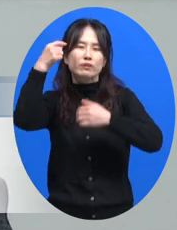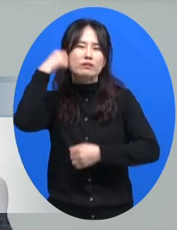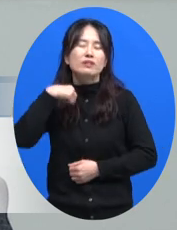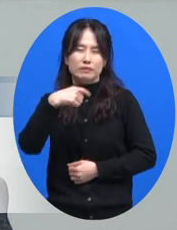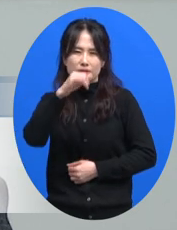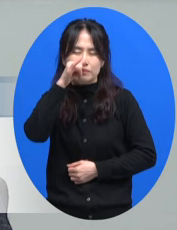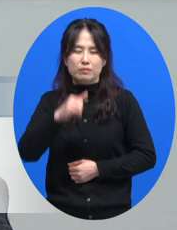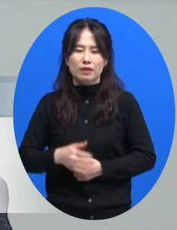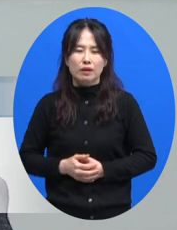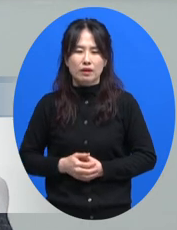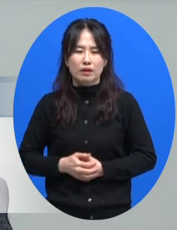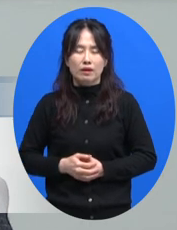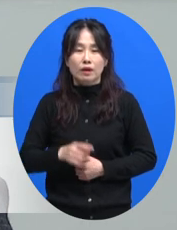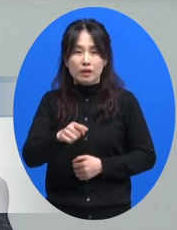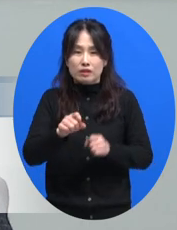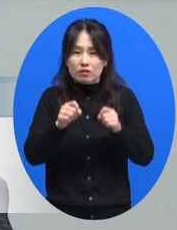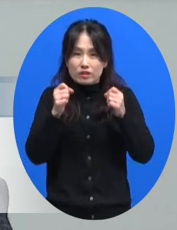생각하고요.